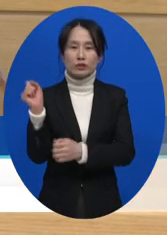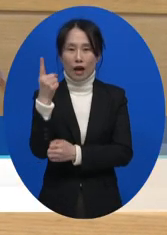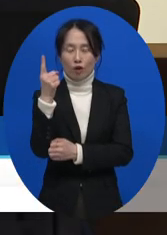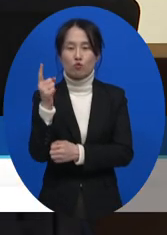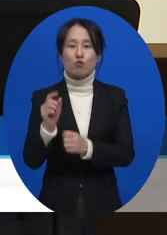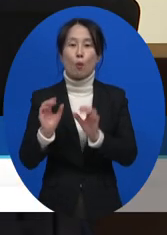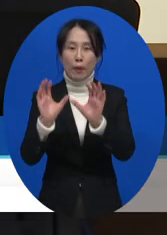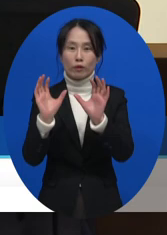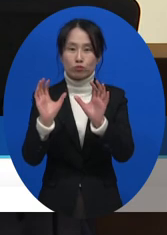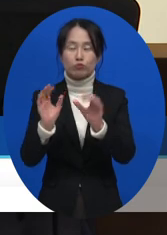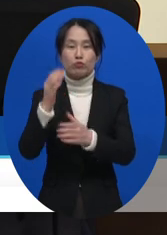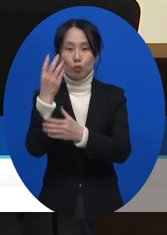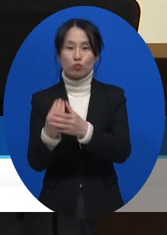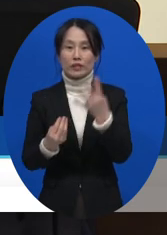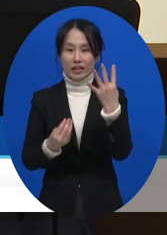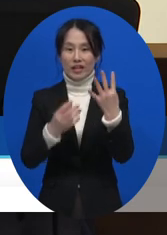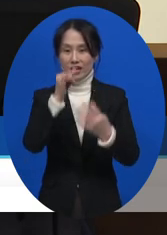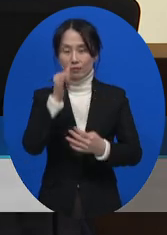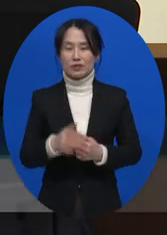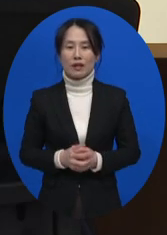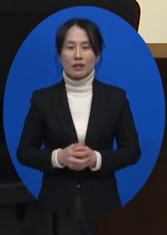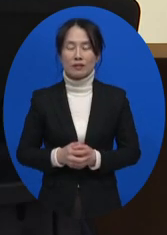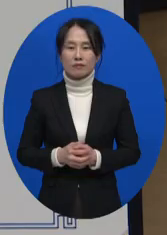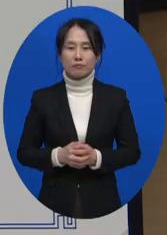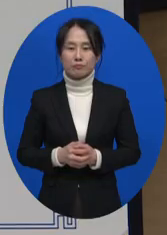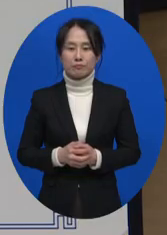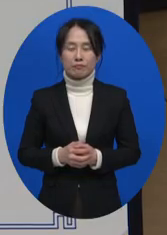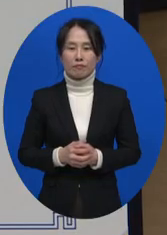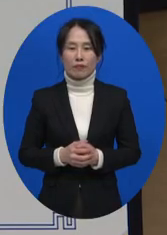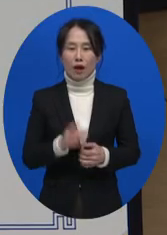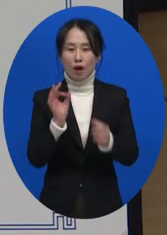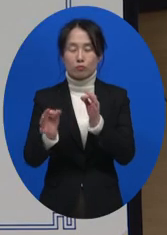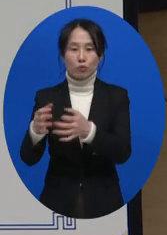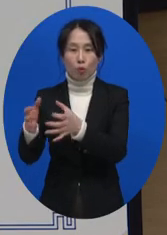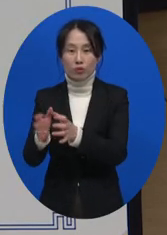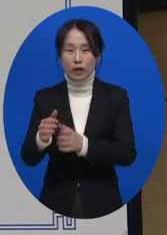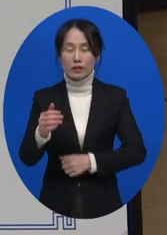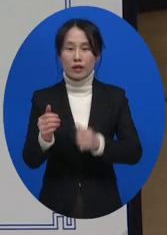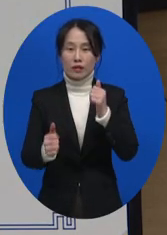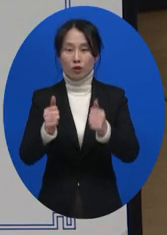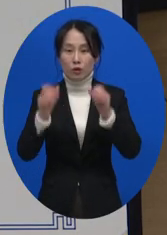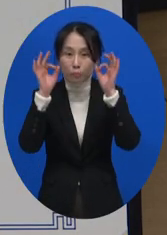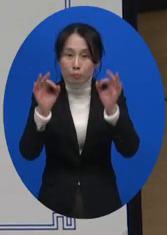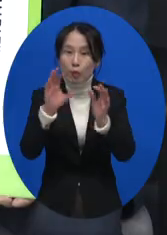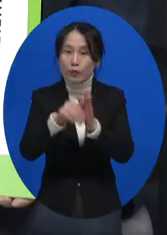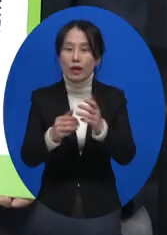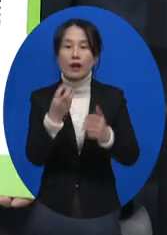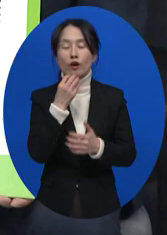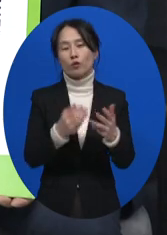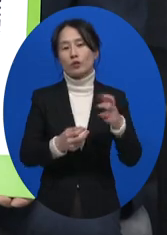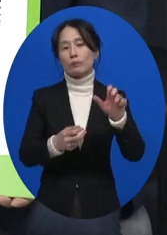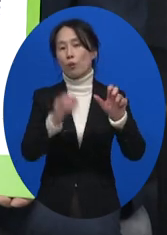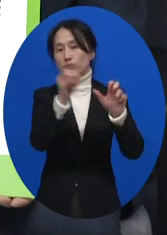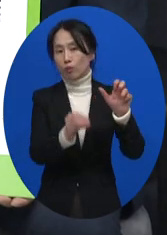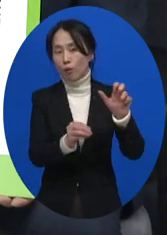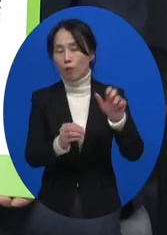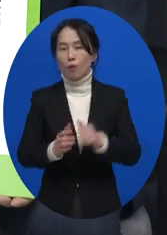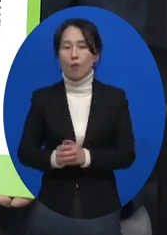종목, 도내 연고 프로스포츠단 18개가 참여. 도내 프로구단의 홈경기를 볼 경우 경기도가